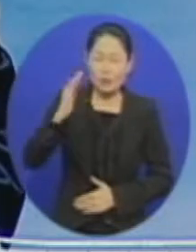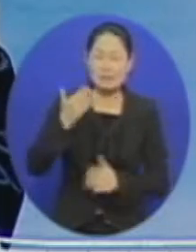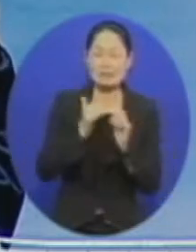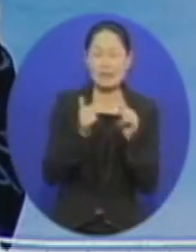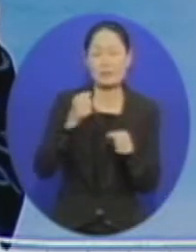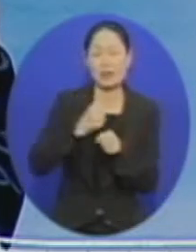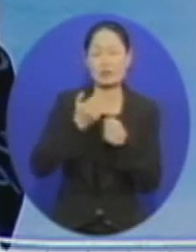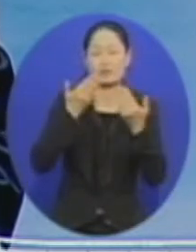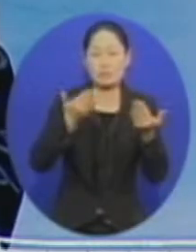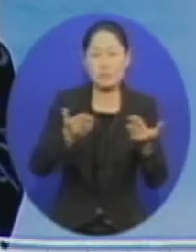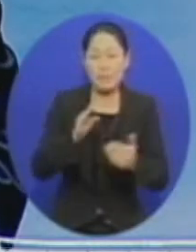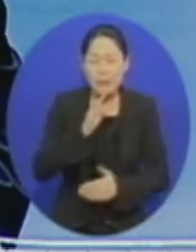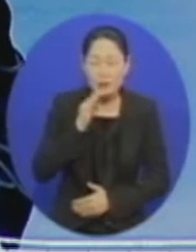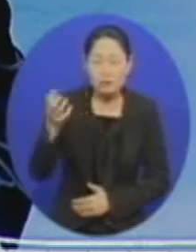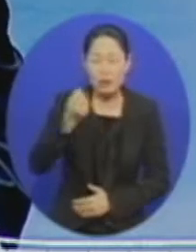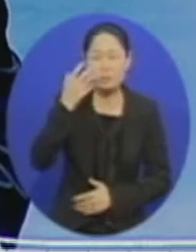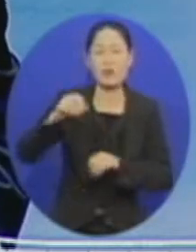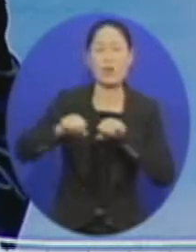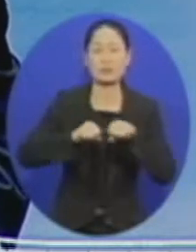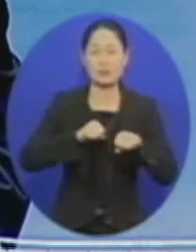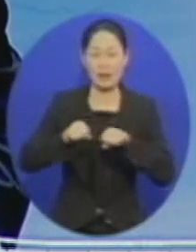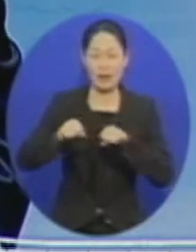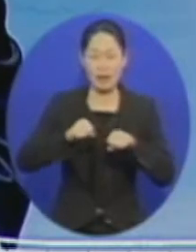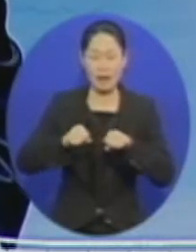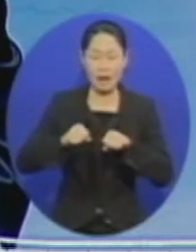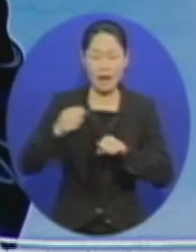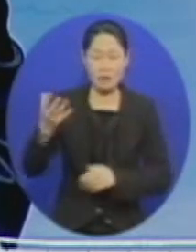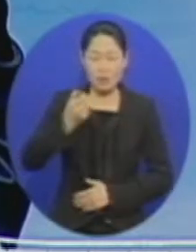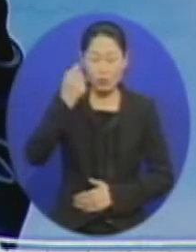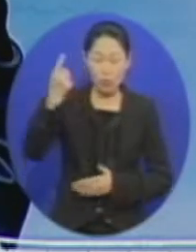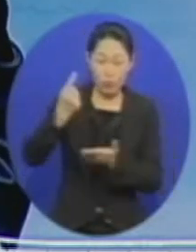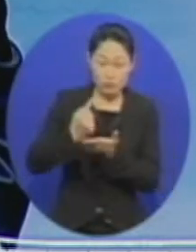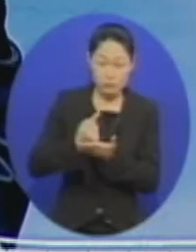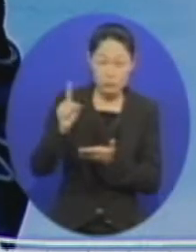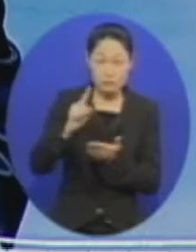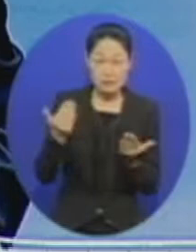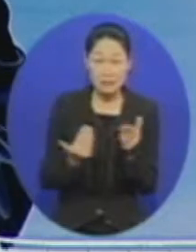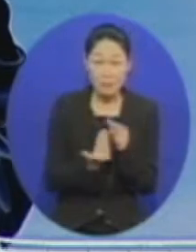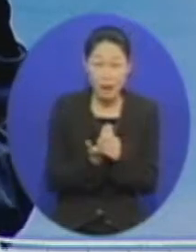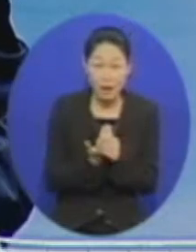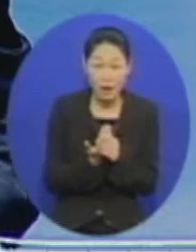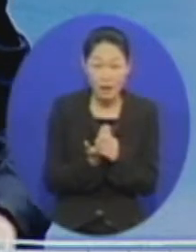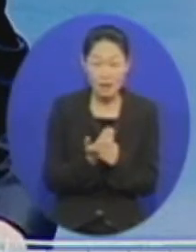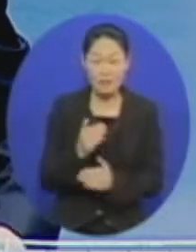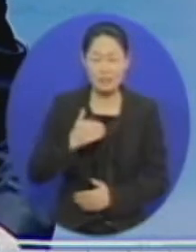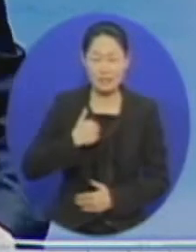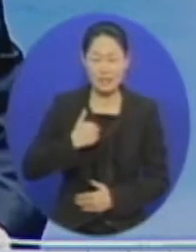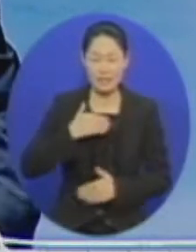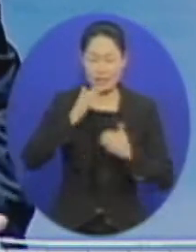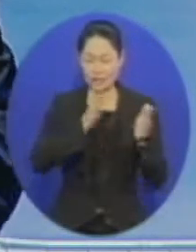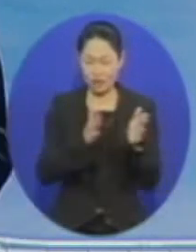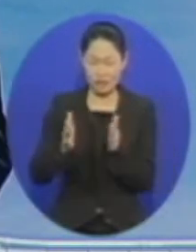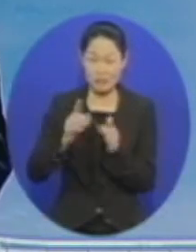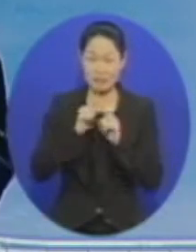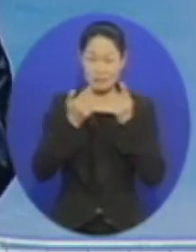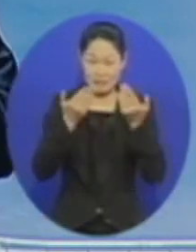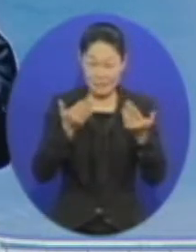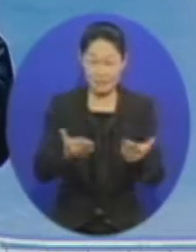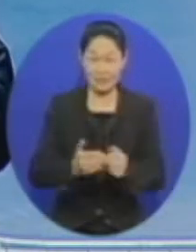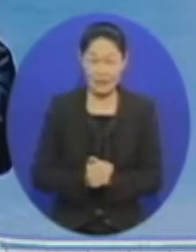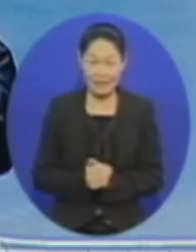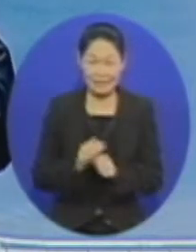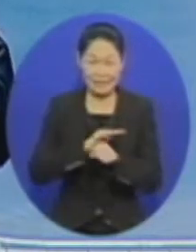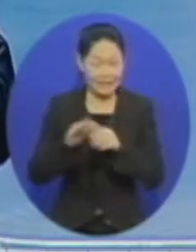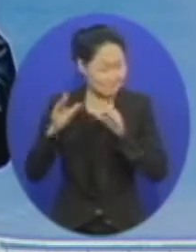성령님의 역사에 요 성령님이 오시면 어떤 일이 벌어지나 제가 한번 정리해서 말씀을 드려 볼게요